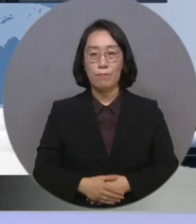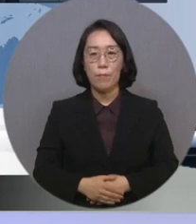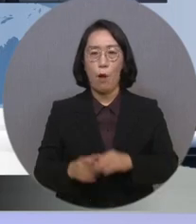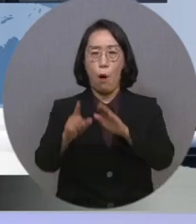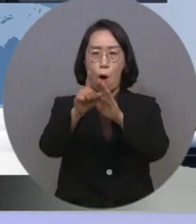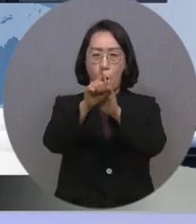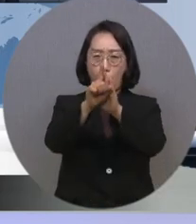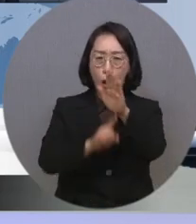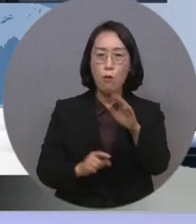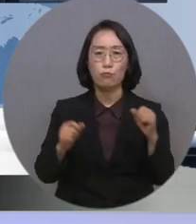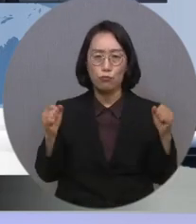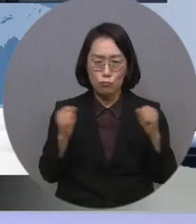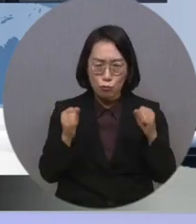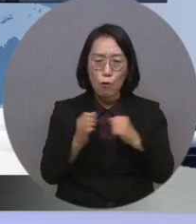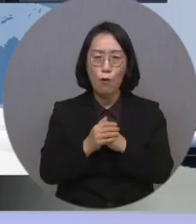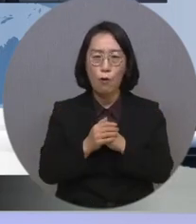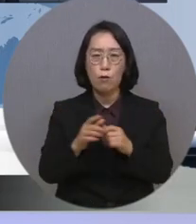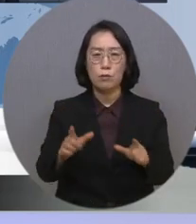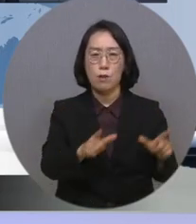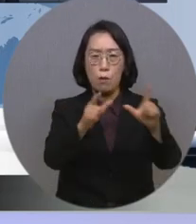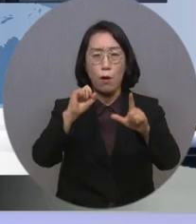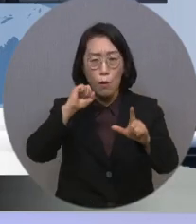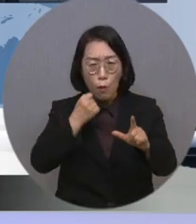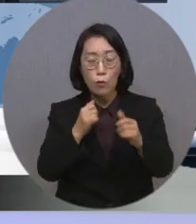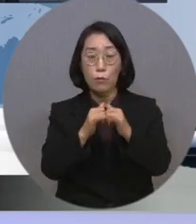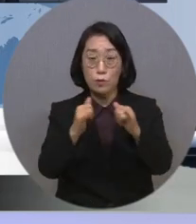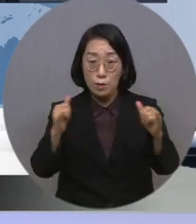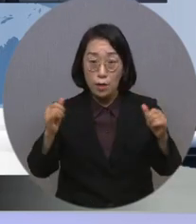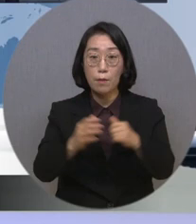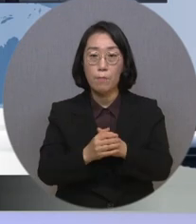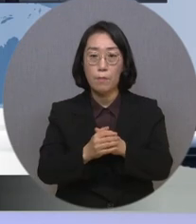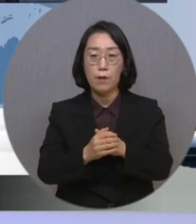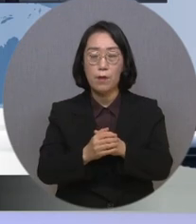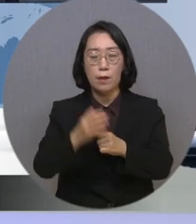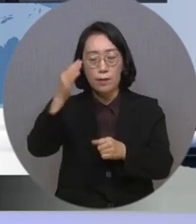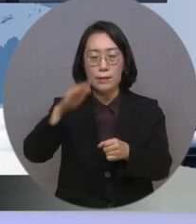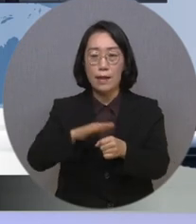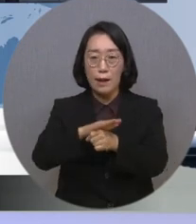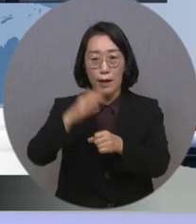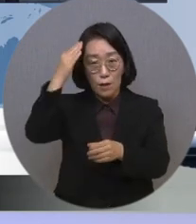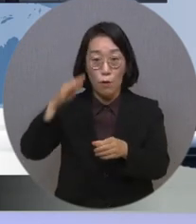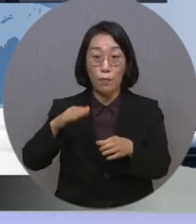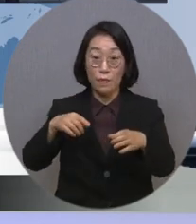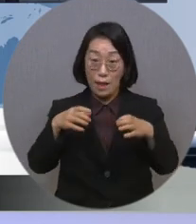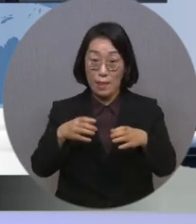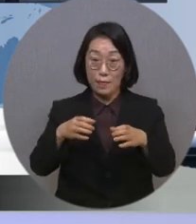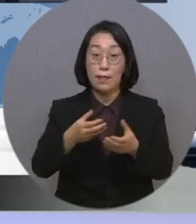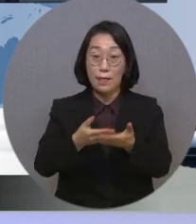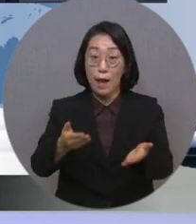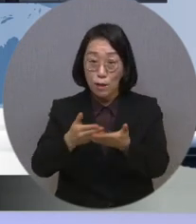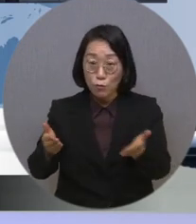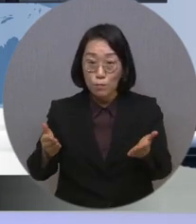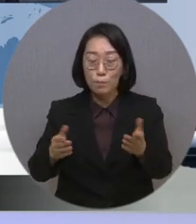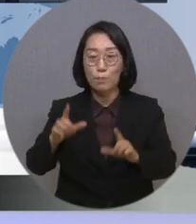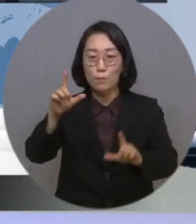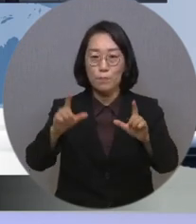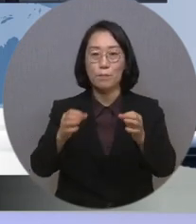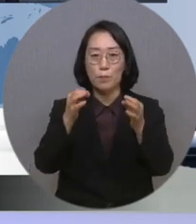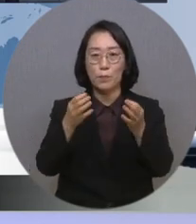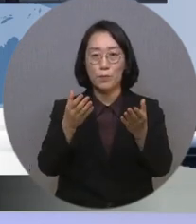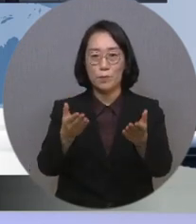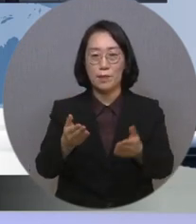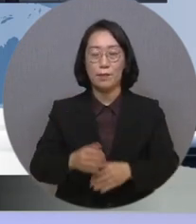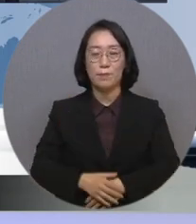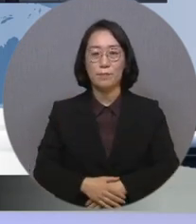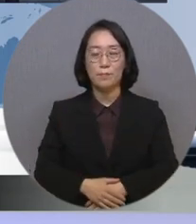뚝 떨어진 기운으로 겨울나기 힘든 이웃을 위해 연말연시 사랑의 연탄 나눔 행사가 열렸습니다 보도에 현해나